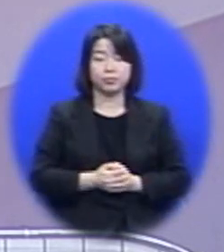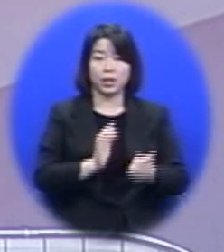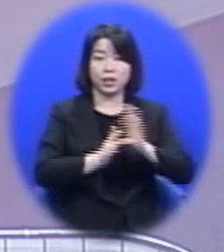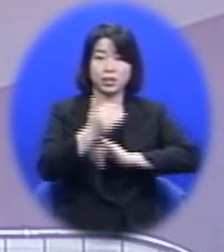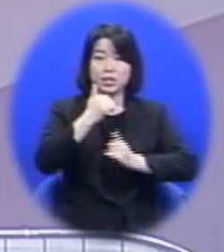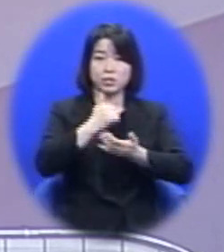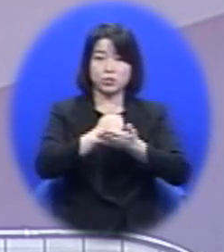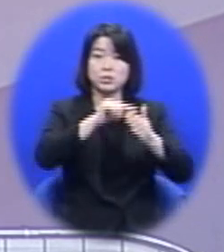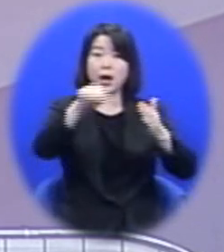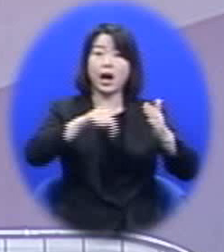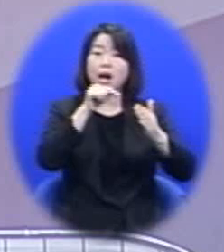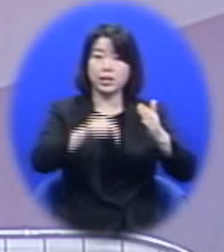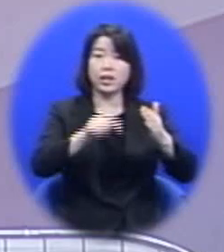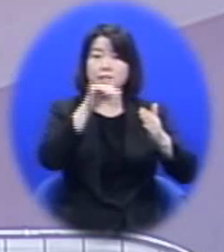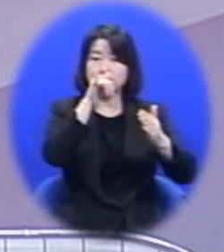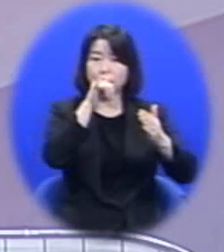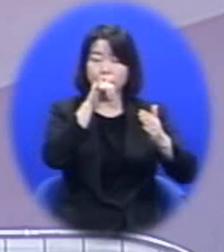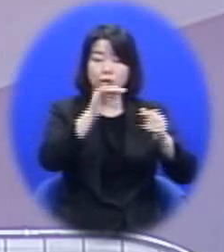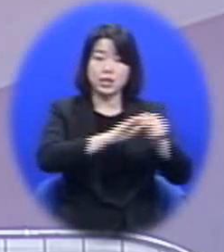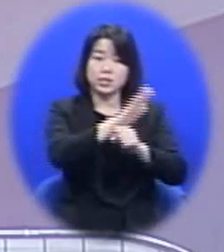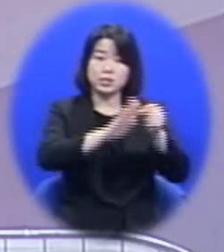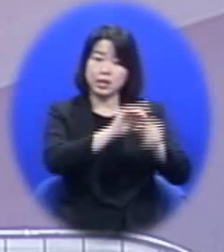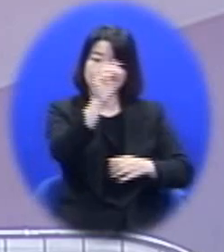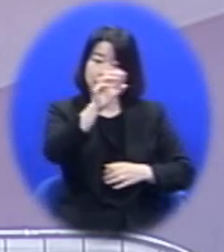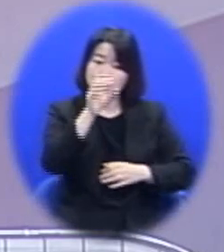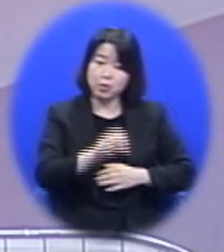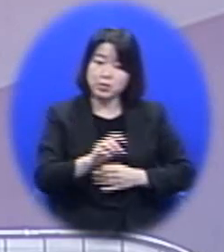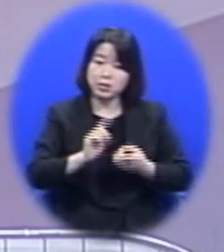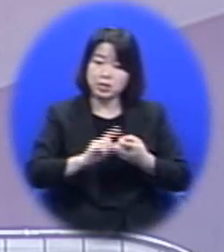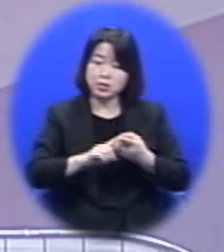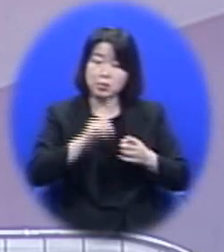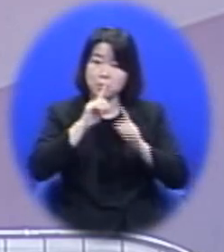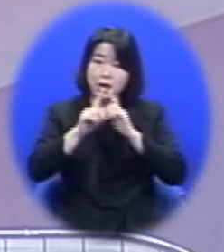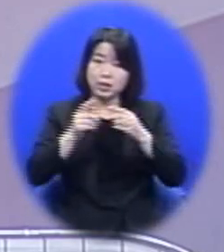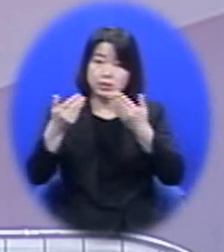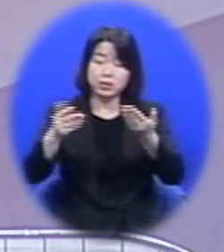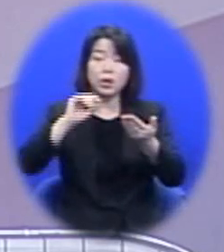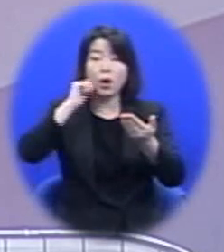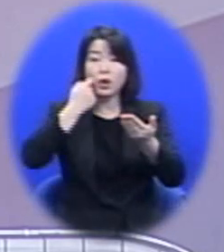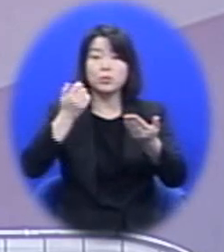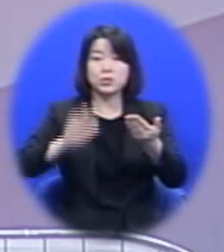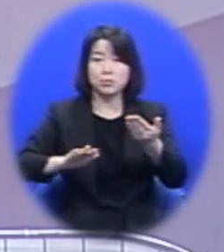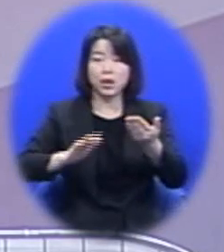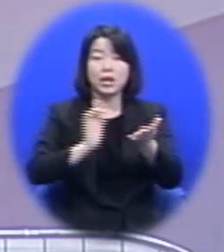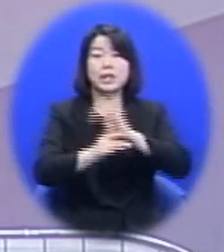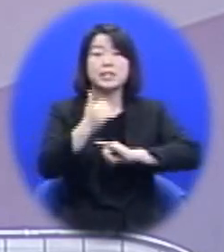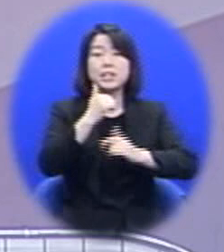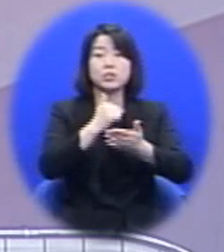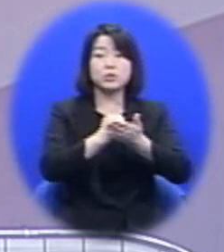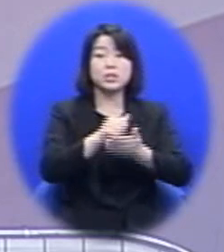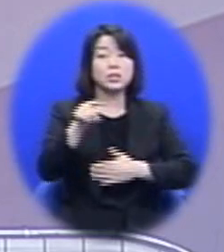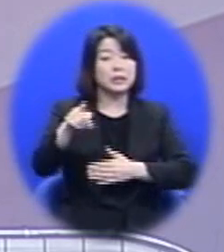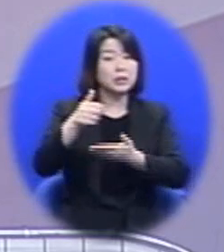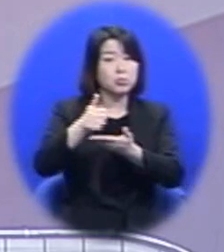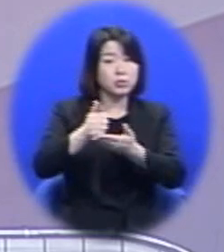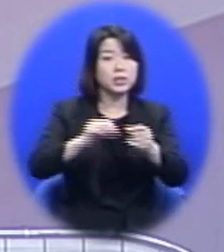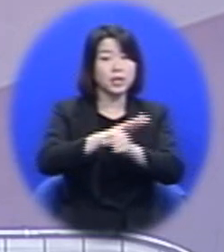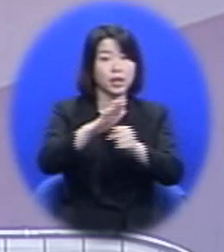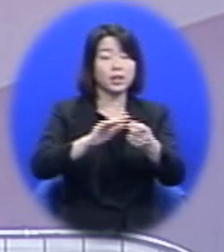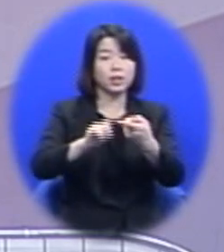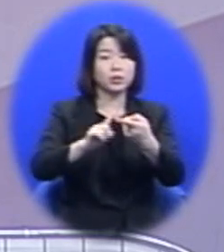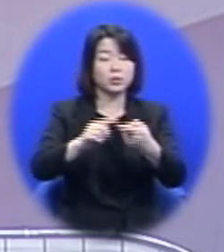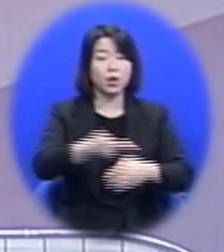예수님 안에 있다고. 여러분 사랑이 뭔지 이야기하기는 참 어렵지만 예수님 그분이 사랑인 것만큼은 여러분 다